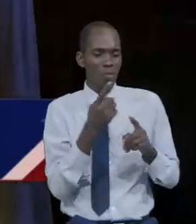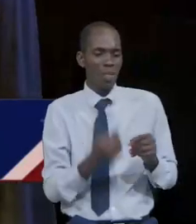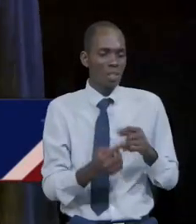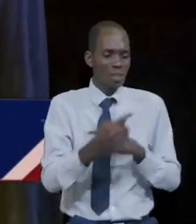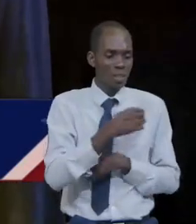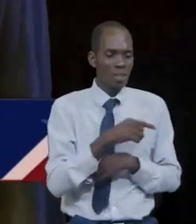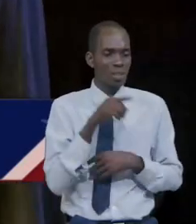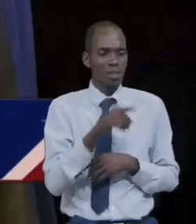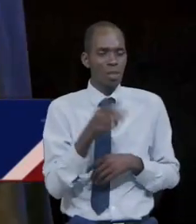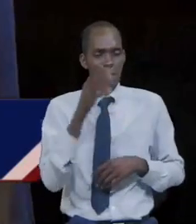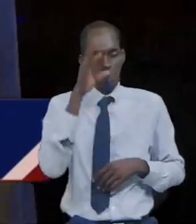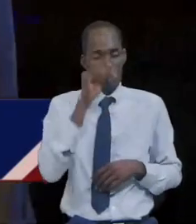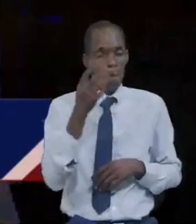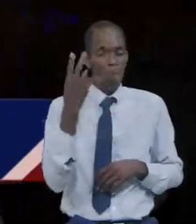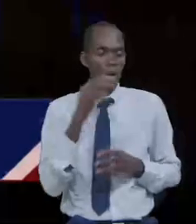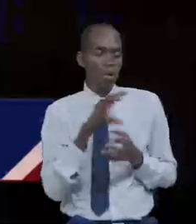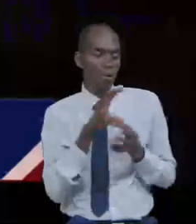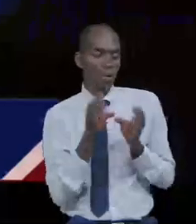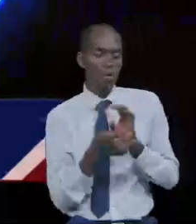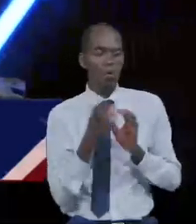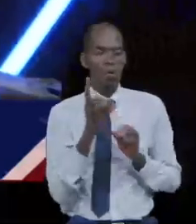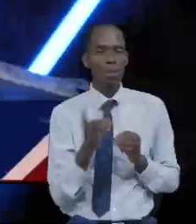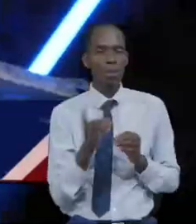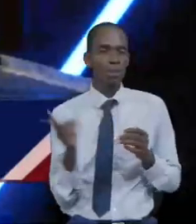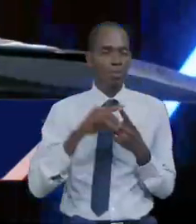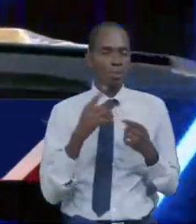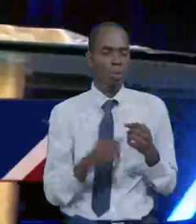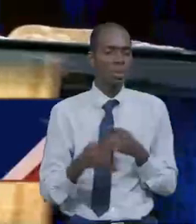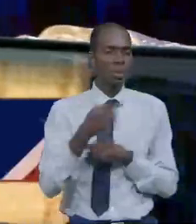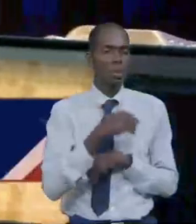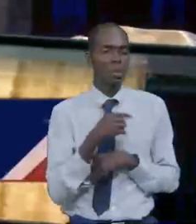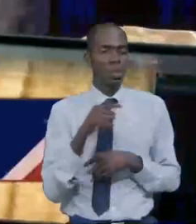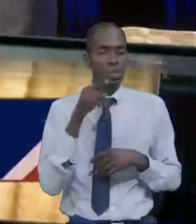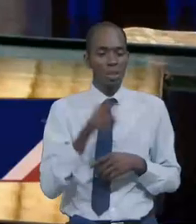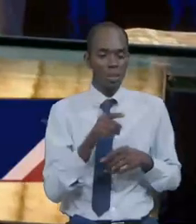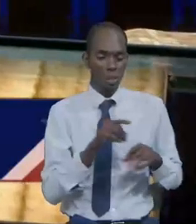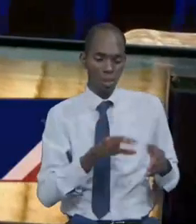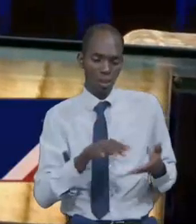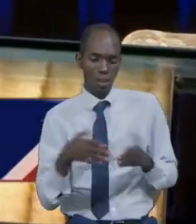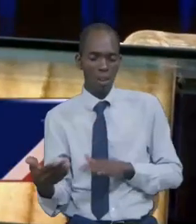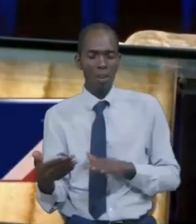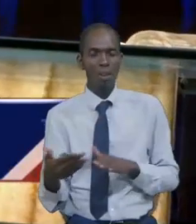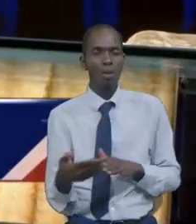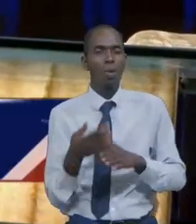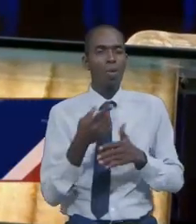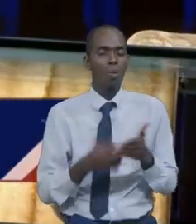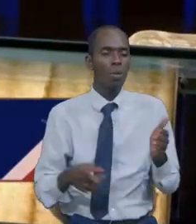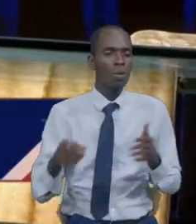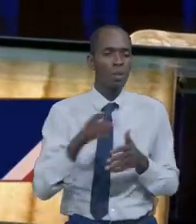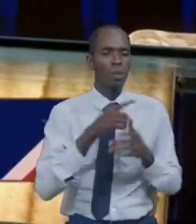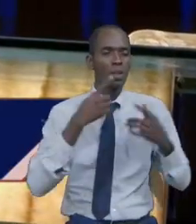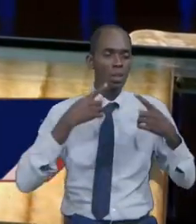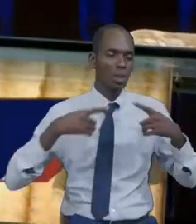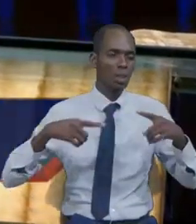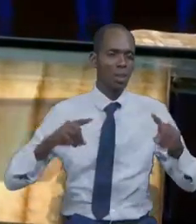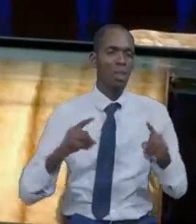Depuis le jour où il s'est converti jusqu'au jour où il a quitté ce monde, lorsqu'il a déclaré que